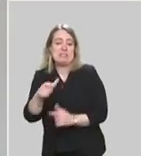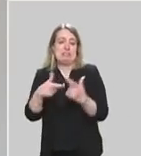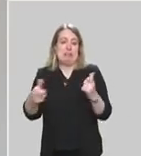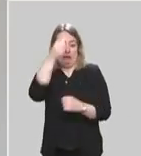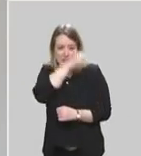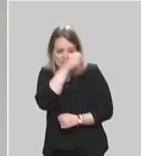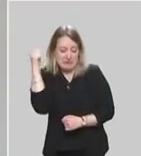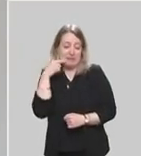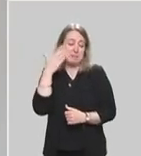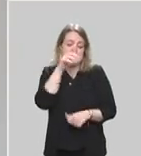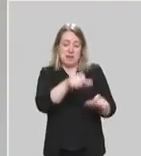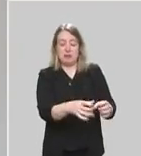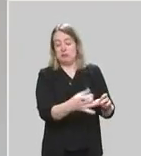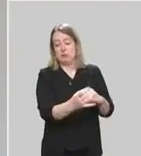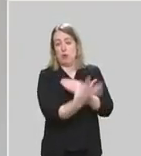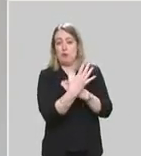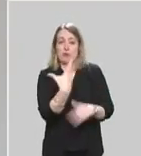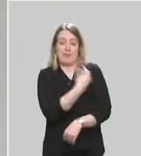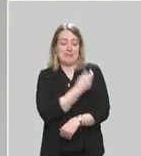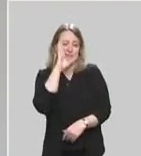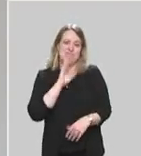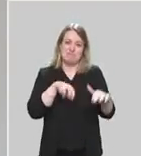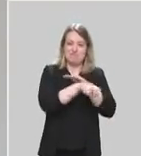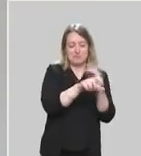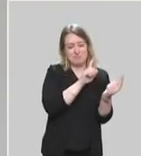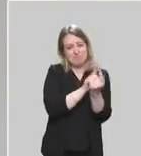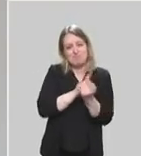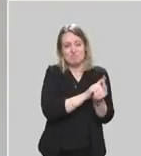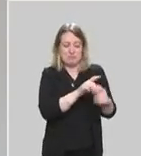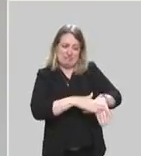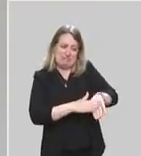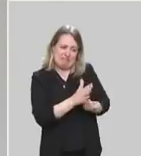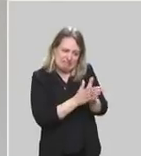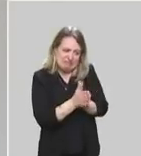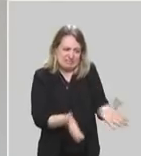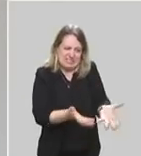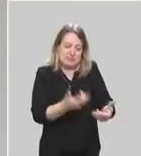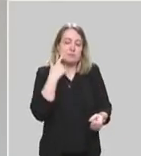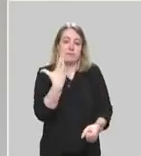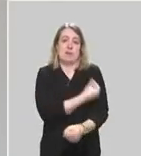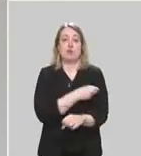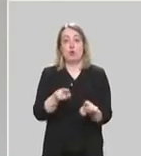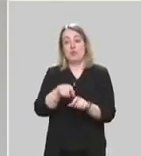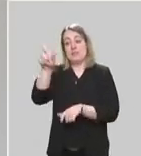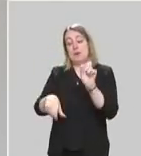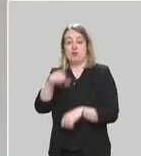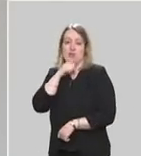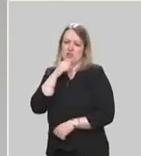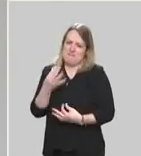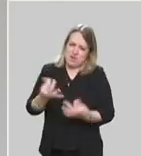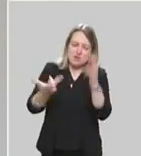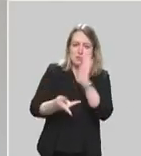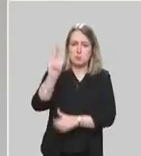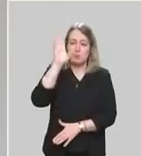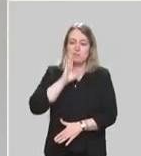motiver leurs patients réfractaires pour qu'ils puissent se faire vacciner. Et solennellement, j'appelle celles et ceux d'entre vous, notamment les plus âgés et les plus fragiles,